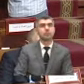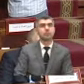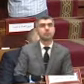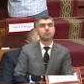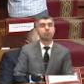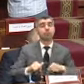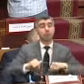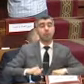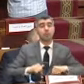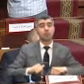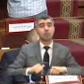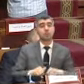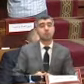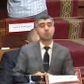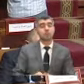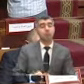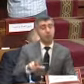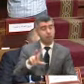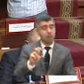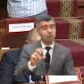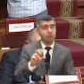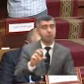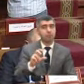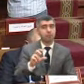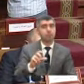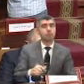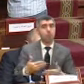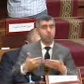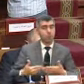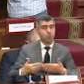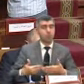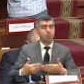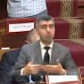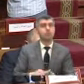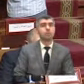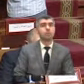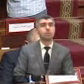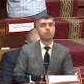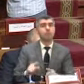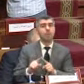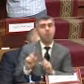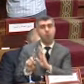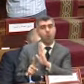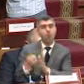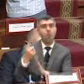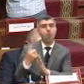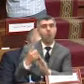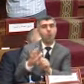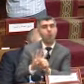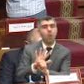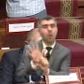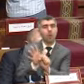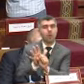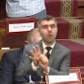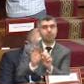الوزير، احنا الآن متأكدين وحنا معكم، هو أن اليوم لا يمكن في الآونة الأولى ديال الجائحة كنا كلنا